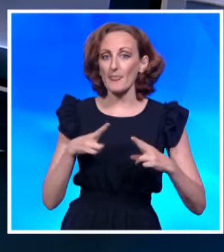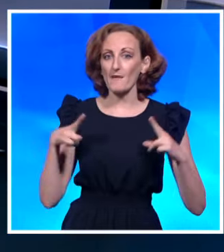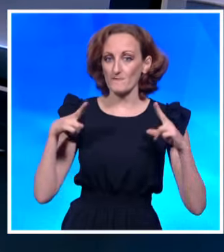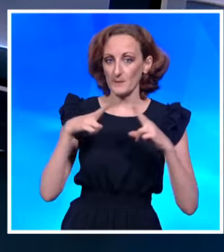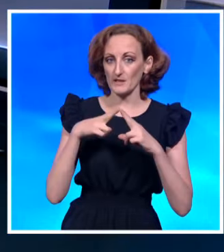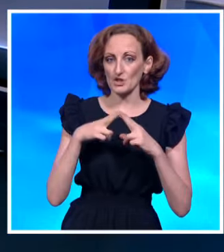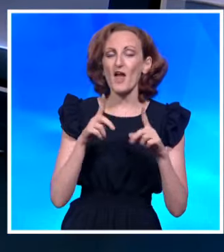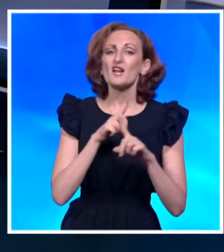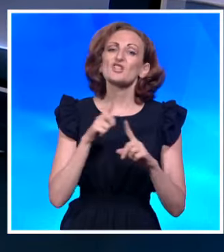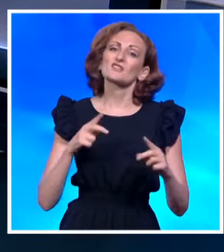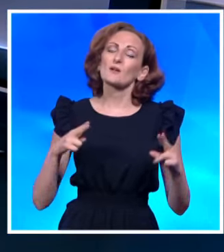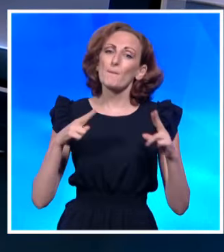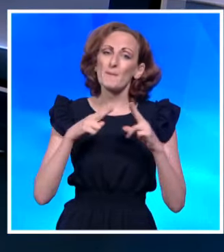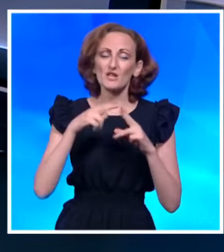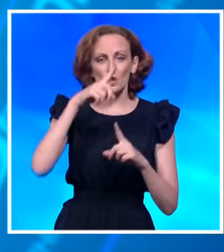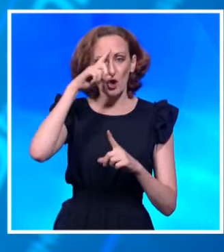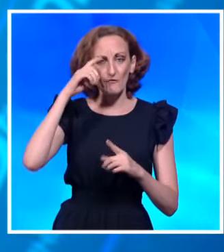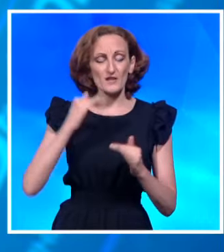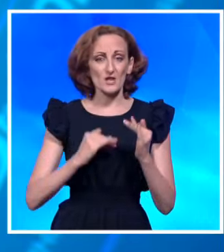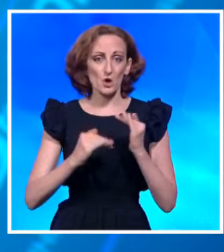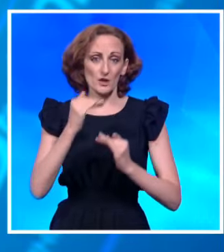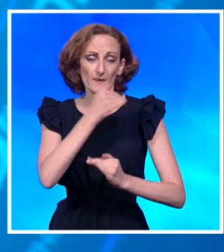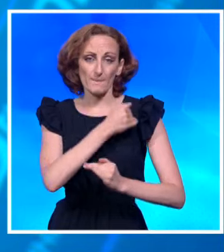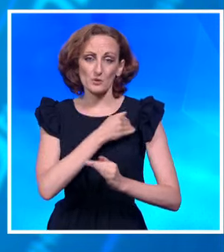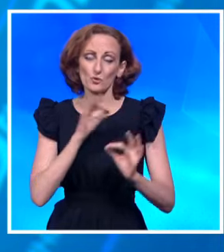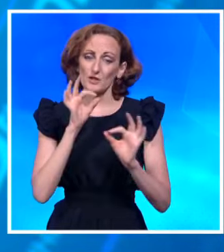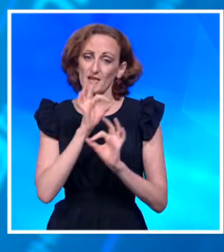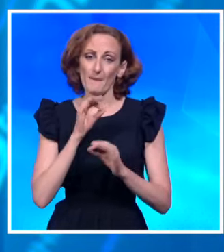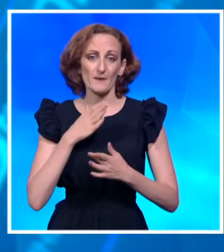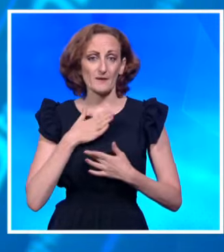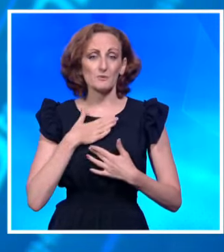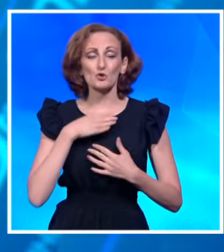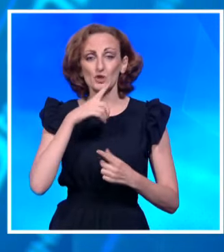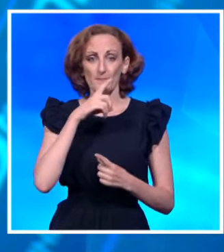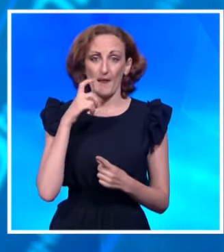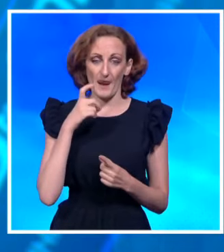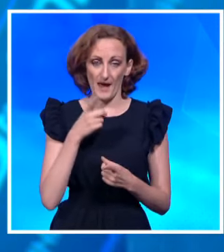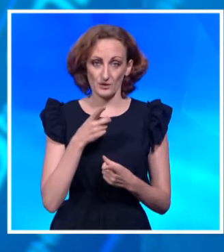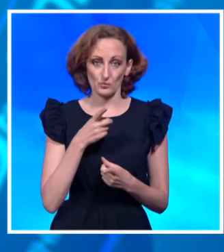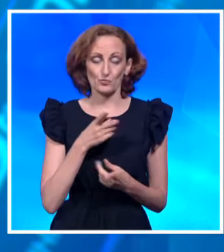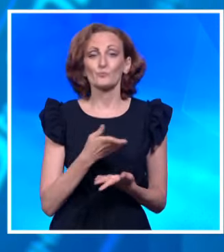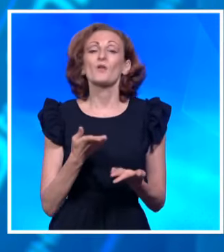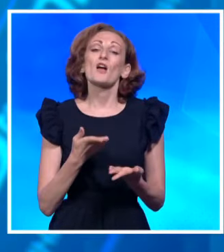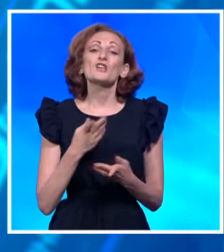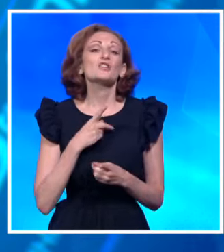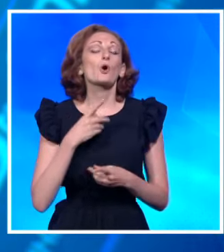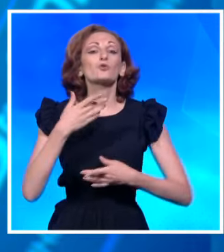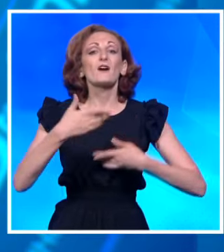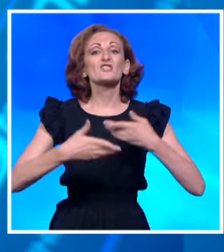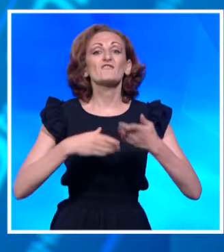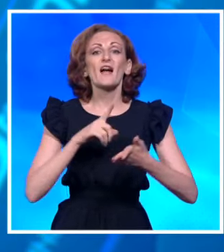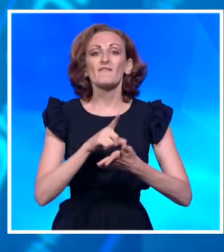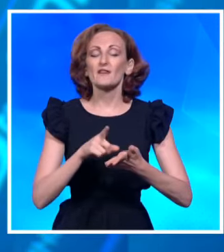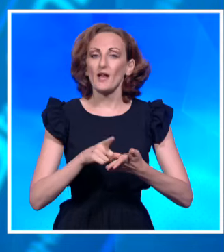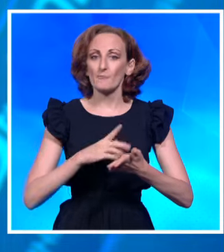такива горещини при тях няма да има, но ще има лято и доколкото този циклон ще остане да влияе върху времето в района, ще